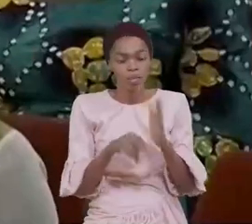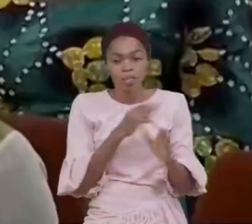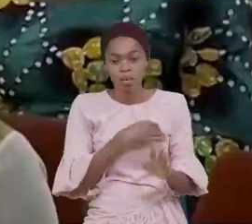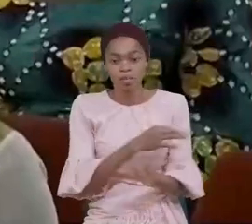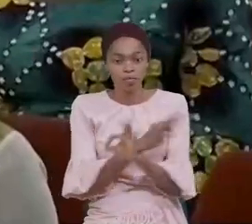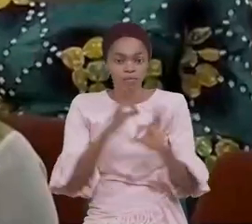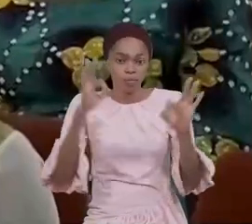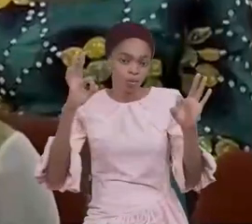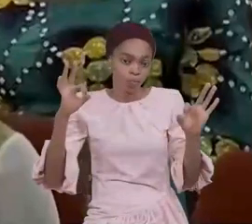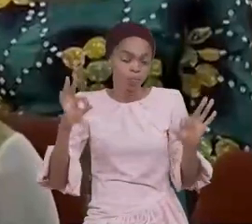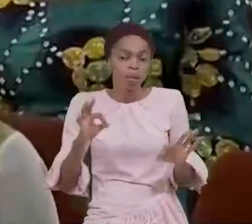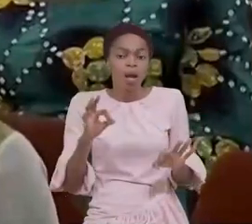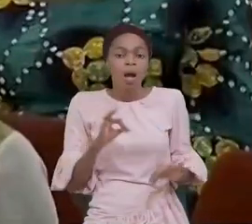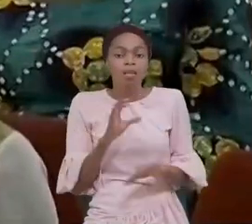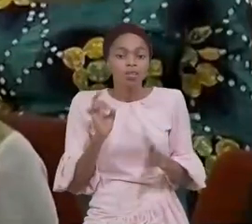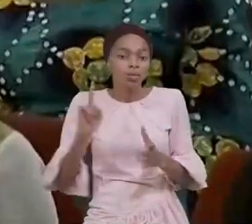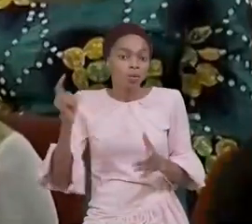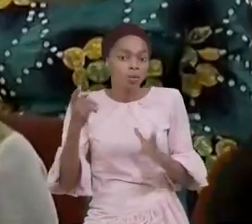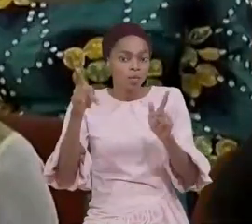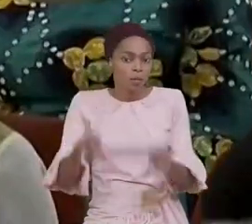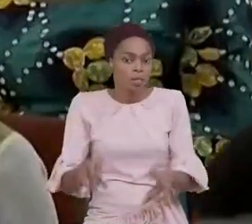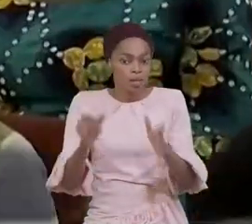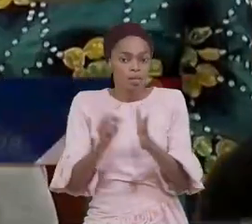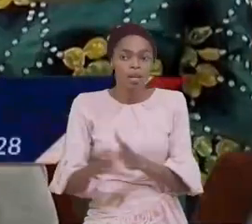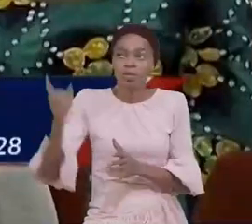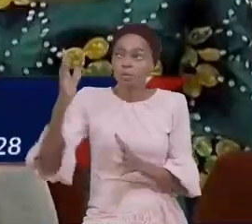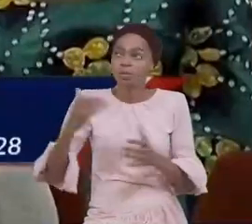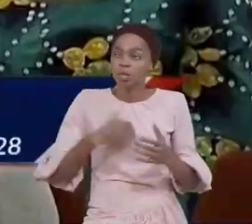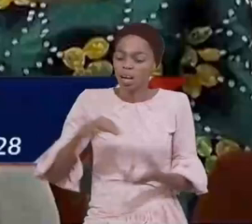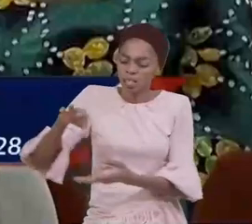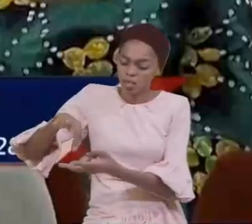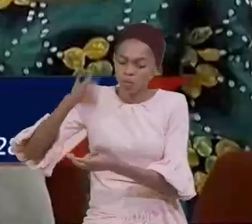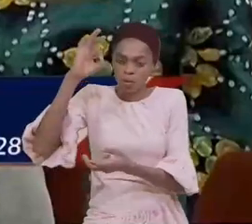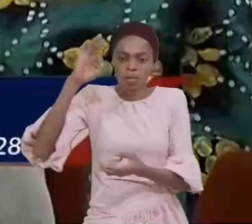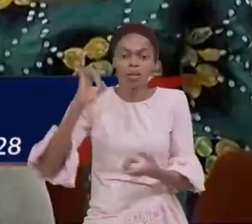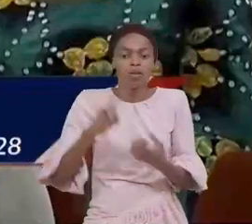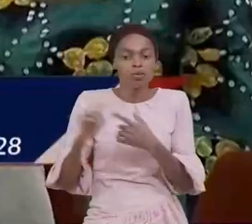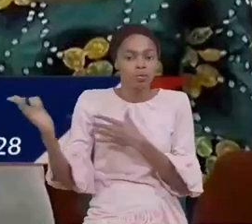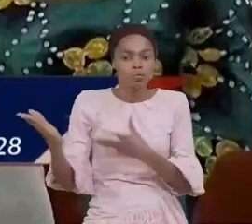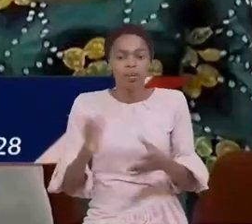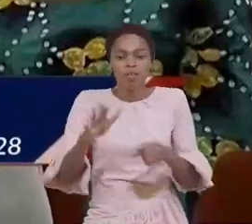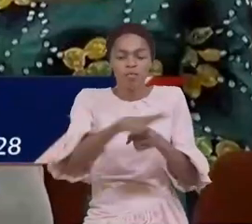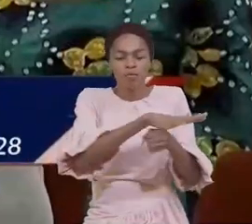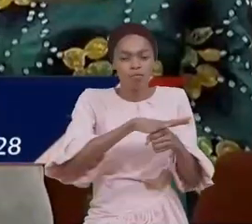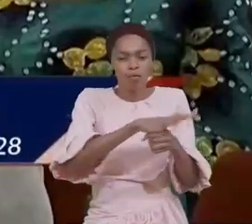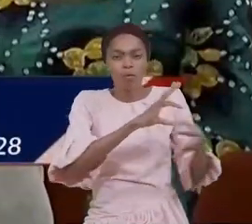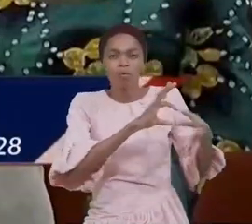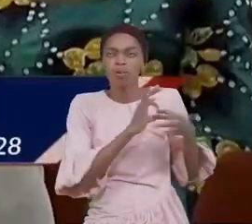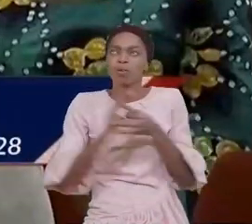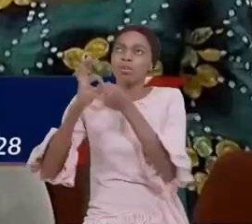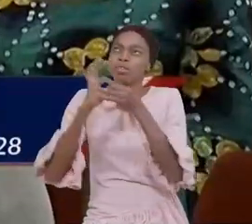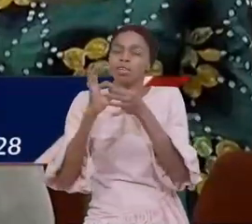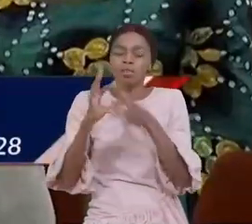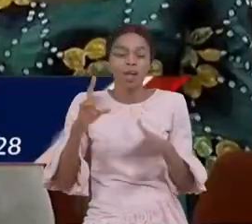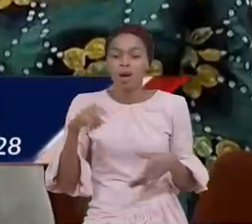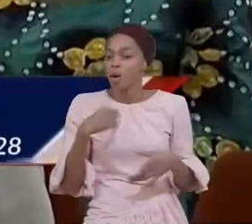pardon, la liberté, c'est lui que Dieu a nommé pour apporter la réconciliation et la rédemption, c'est lui que